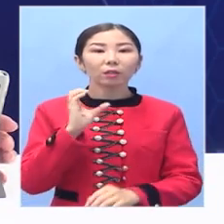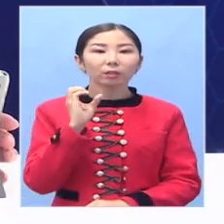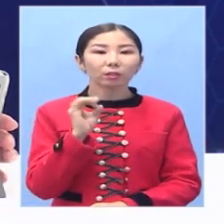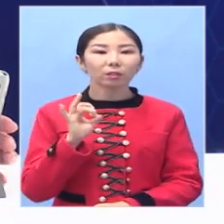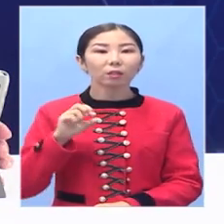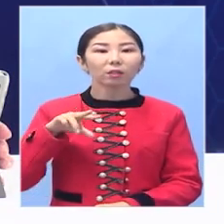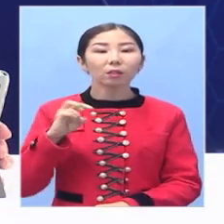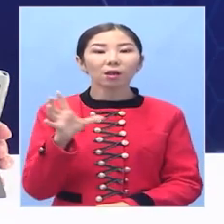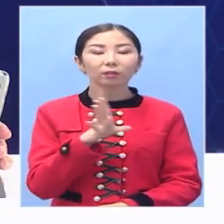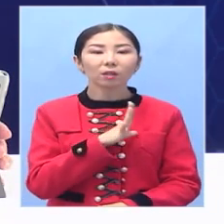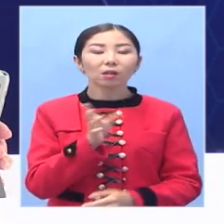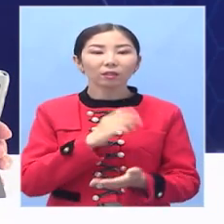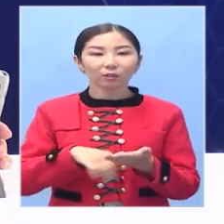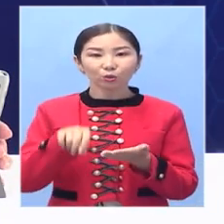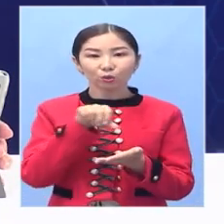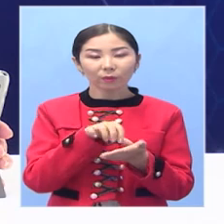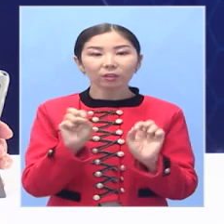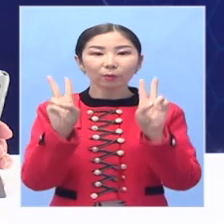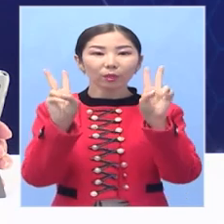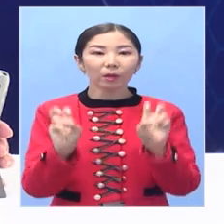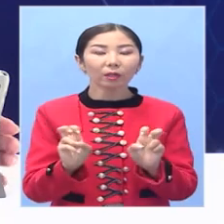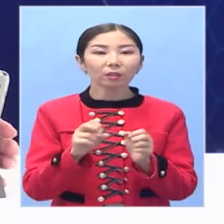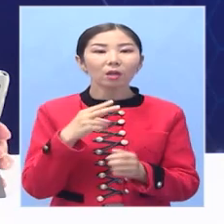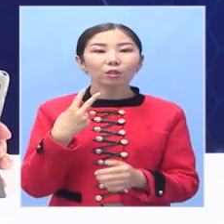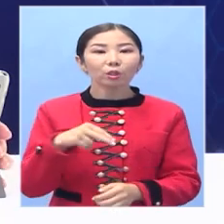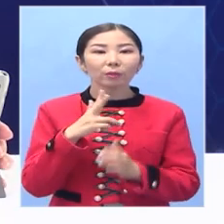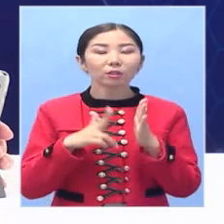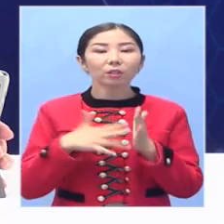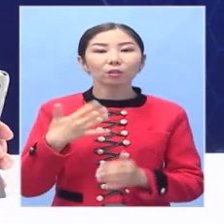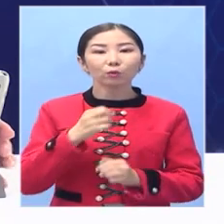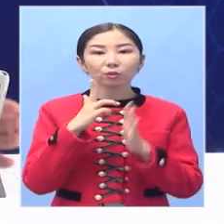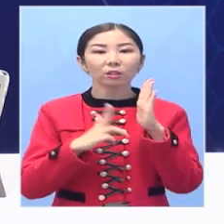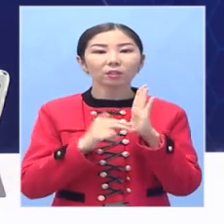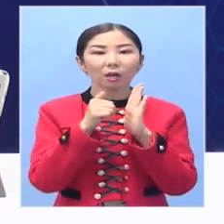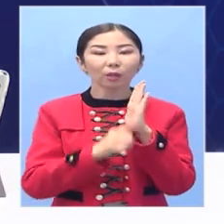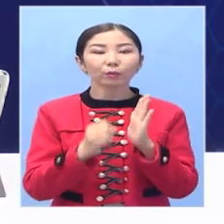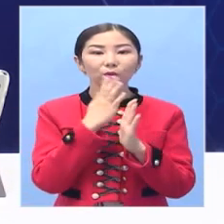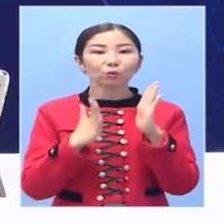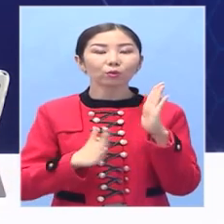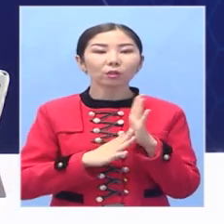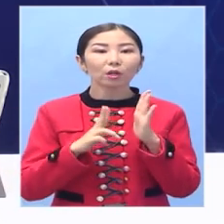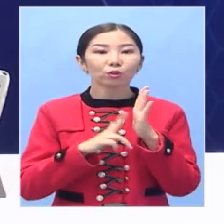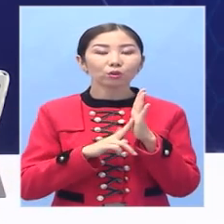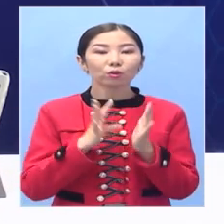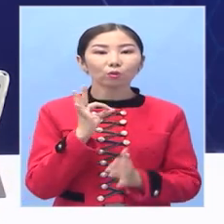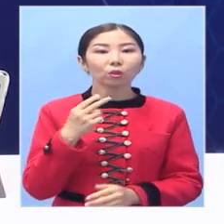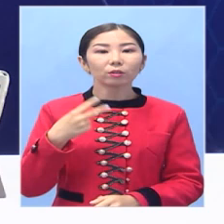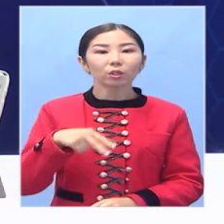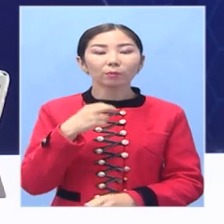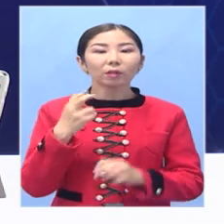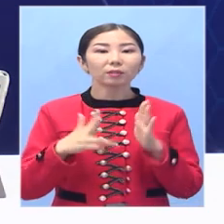Ерғалиұлы Шайхип қатысып отыр. Тақырыпқа сұрақтарыңыз болса, 28-58-69 телефонына, не болмаса